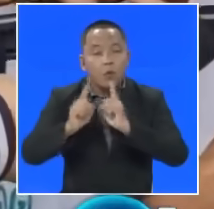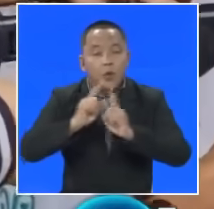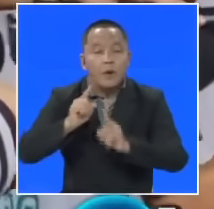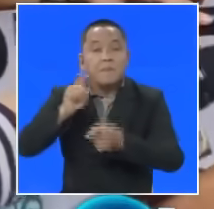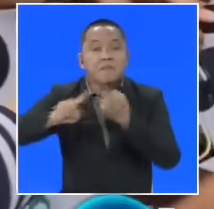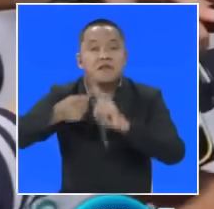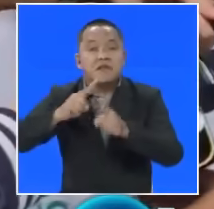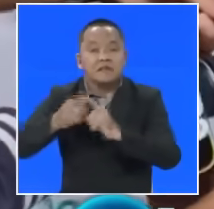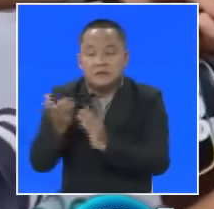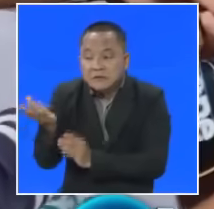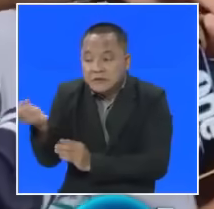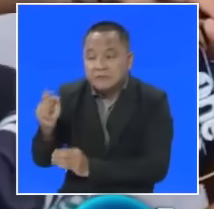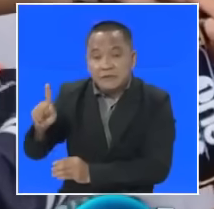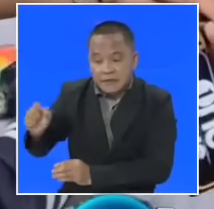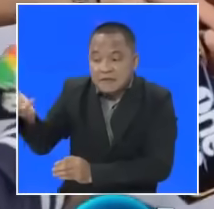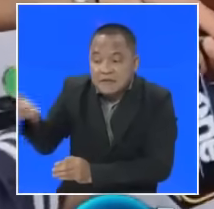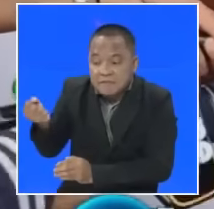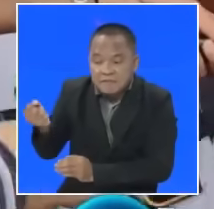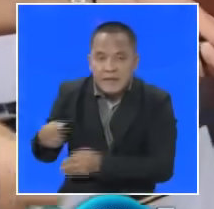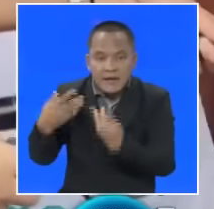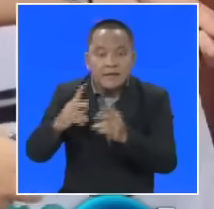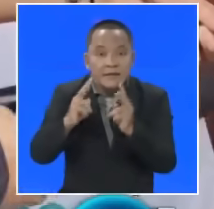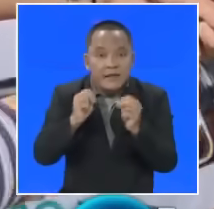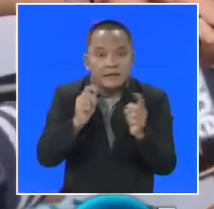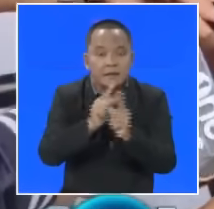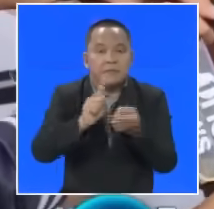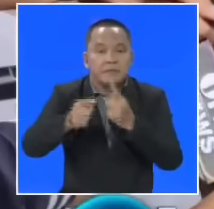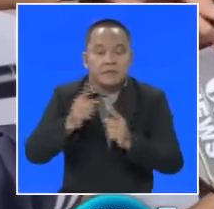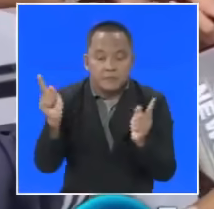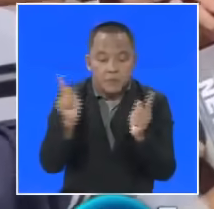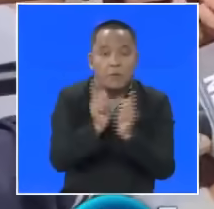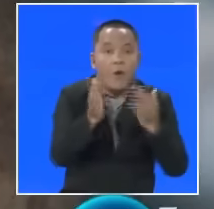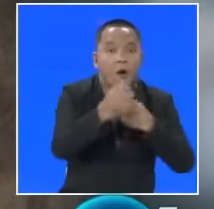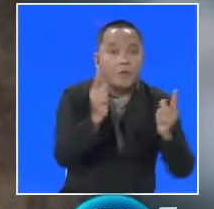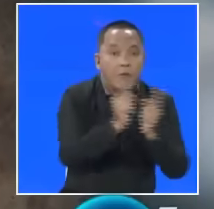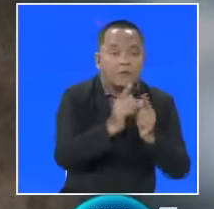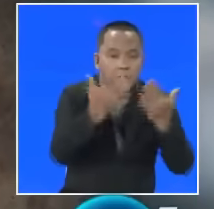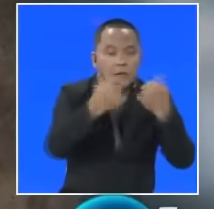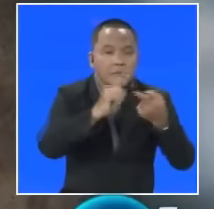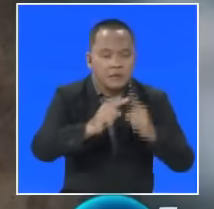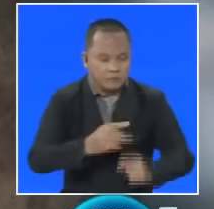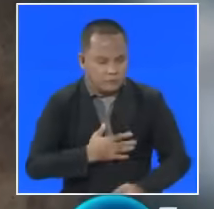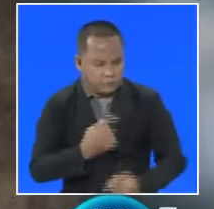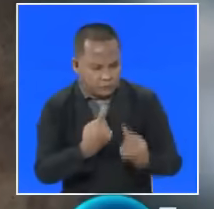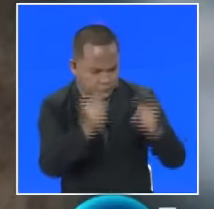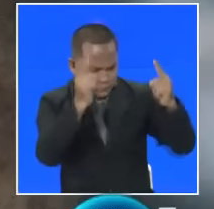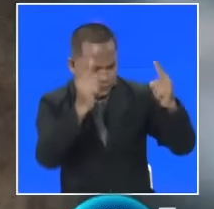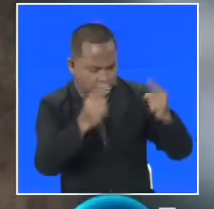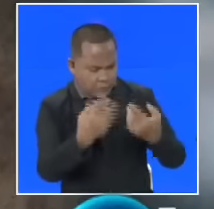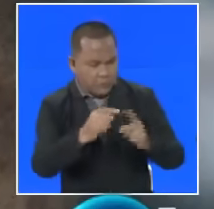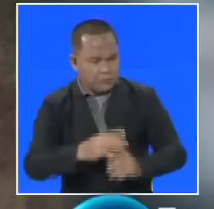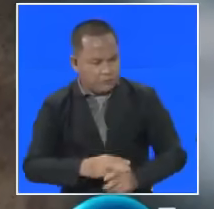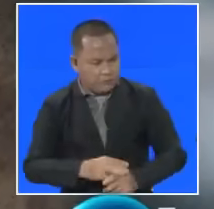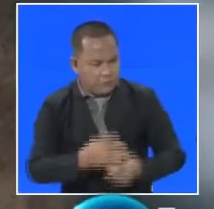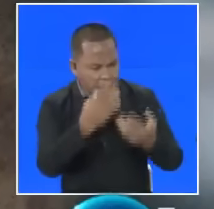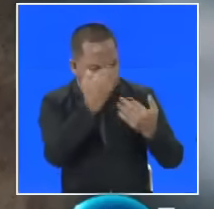าเพื่อนนะคะว่าจะยืมเงิน 100,000 บาทก่อนนัดกันเพื่อนมาหาที่ห้องอยู่ๆเพื่อนเอะใจค่ะเอะใจว่า